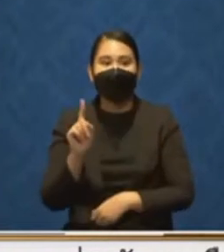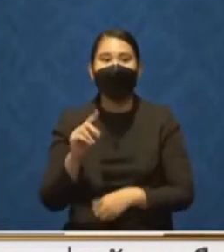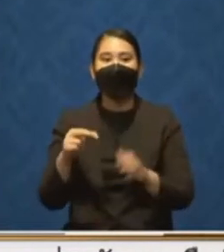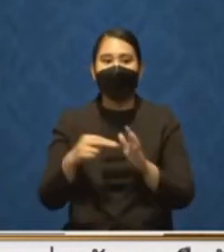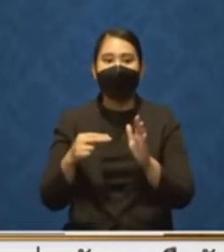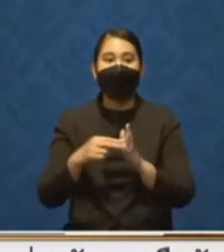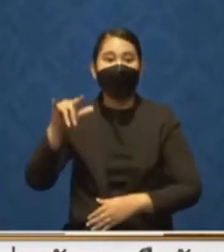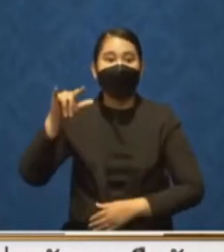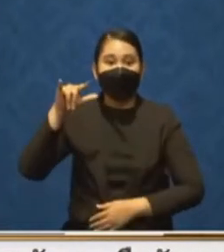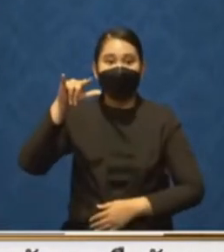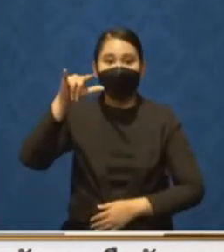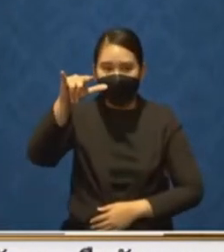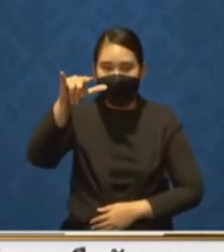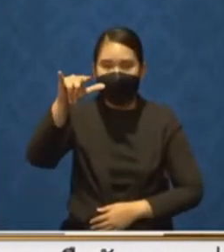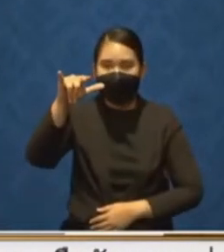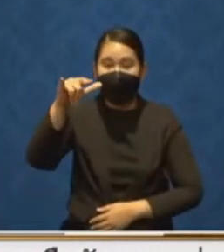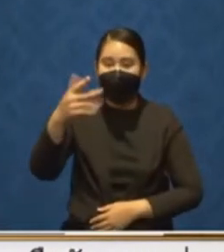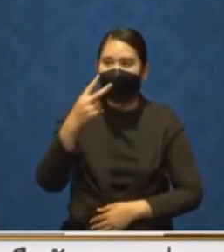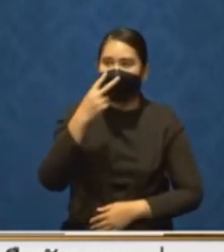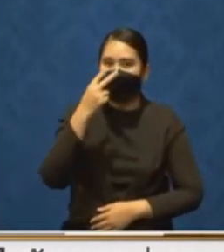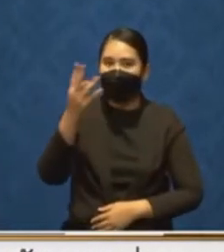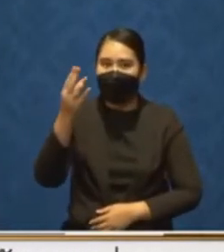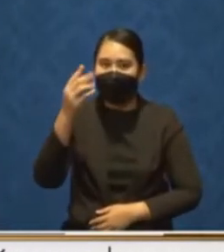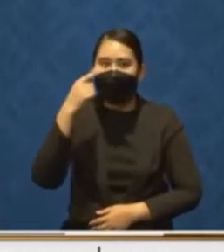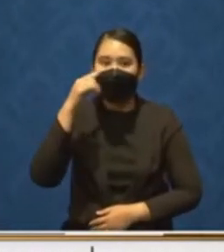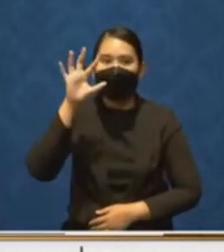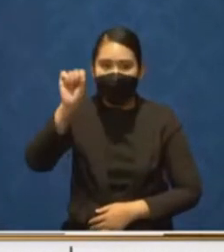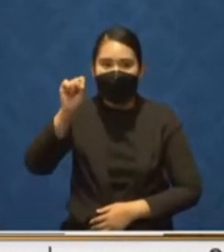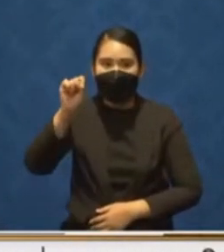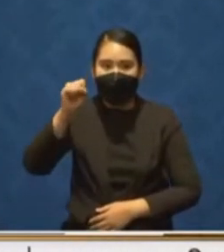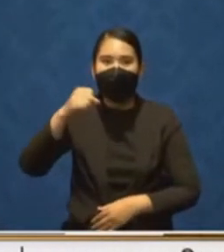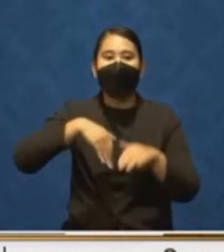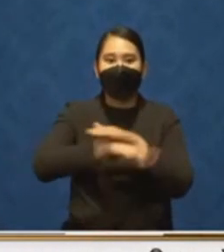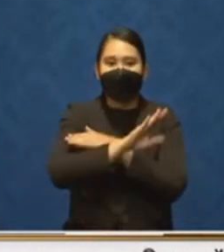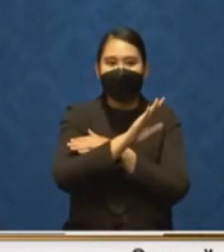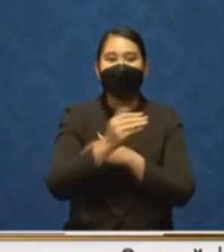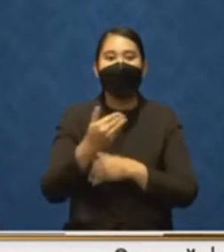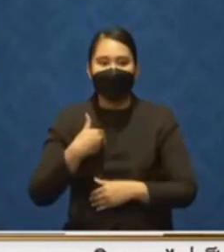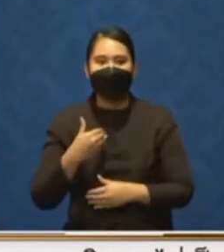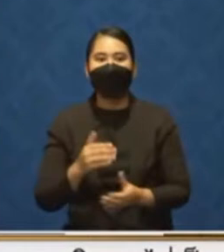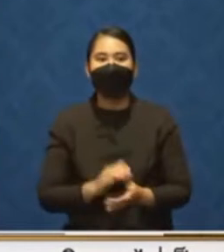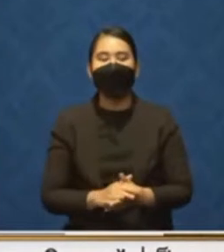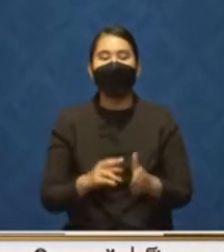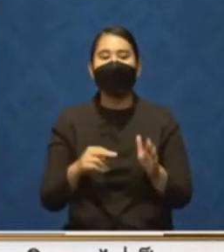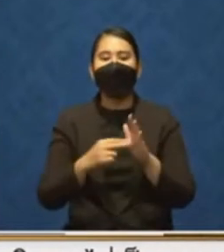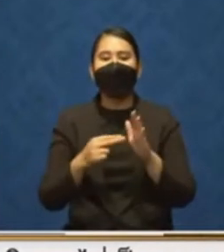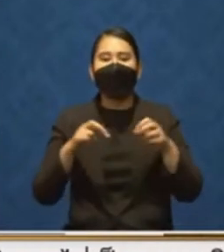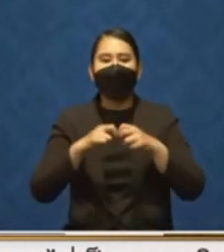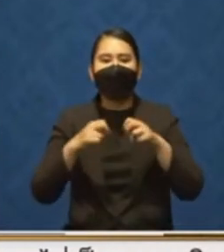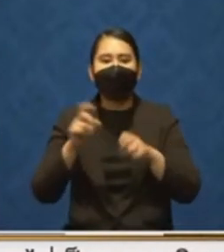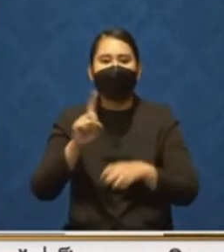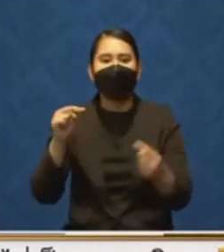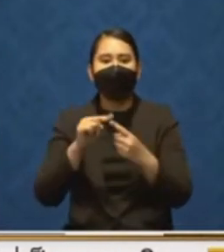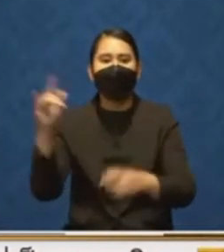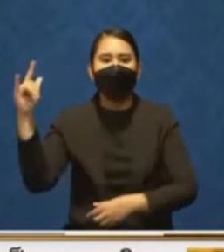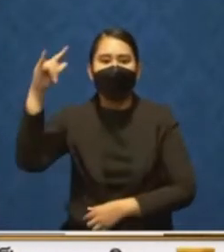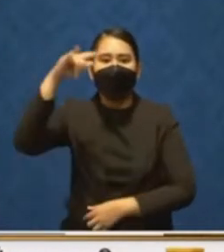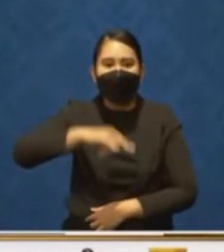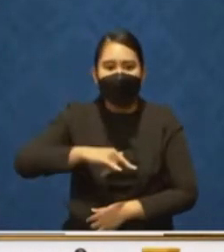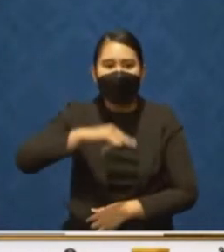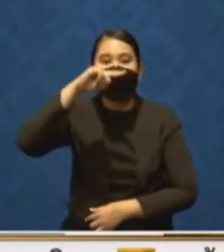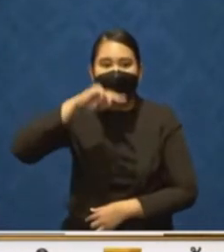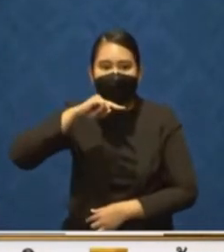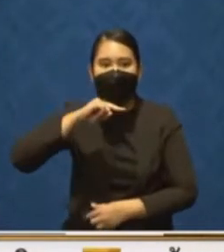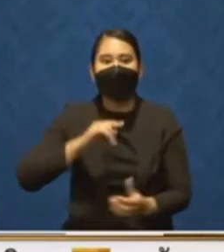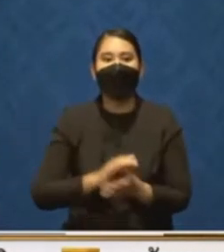ไว้เพื่อเขาถอยหลับไปให้ให้กลับไปทำร้องเรียนนะครับเมืองก็เท่าที่บ่มีปัญหากระสุนตกเข้ามาในเขตไทยเราก็ใช้